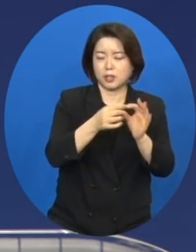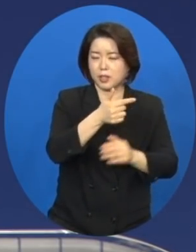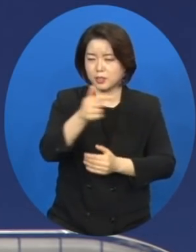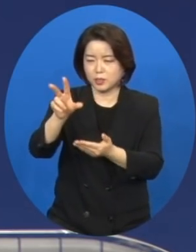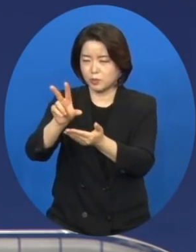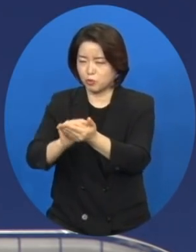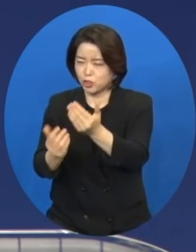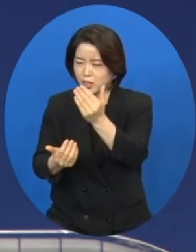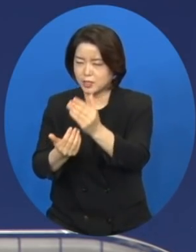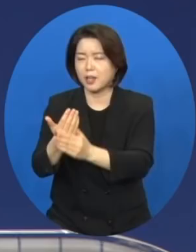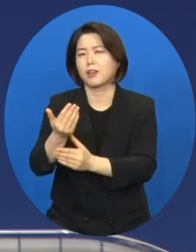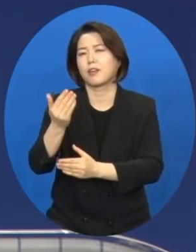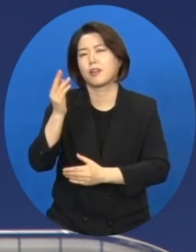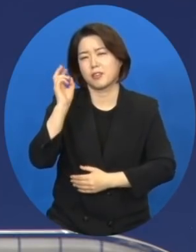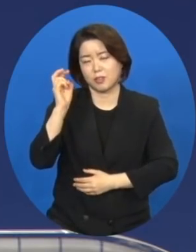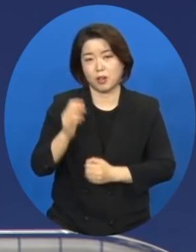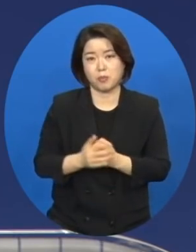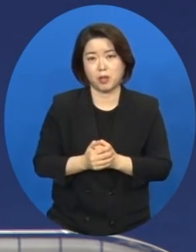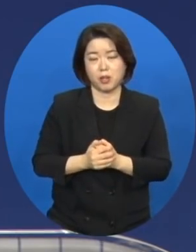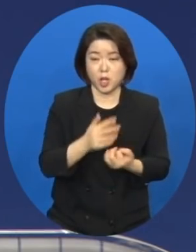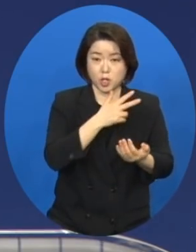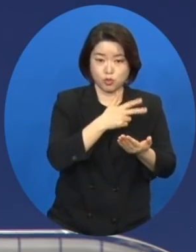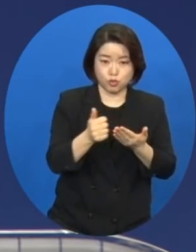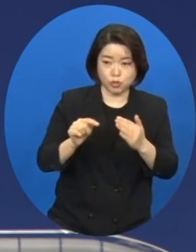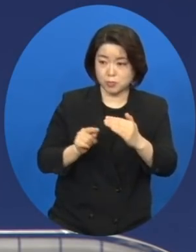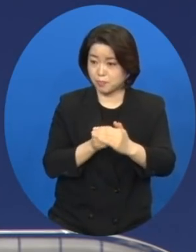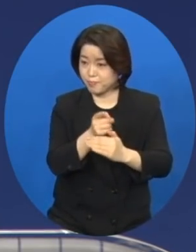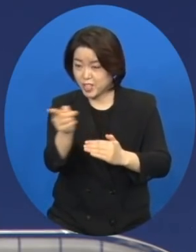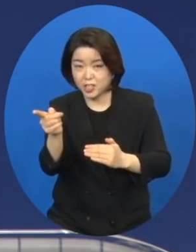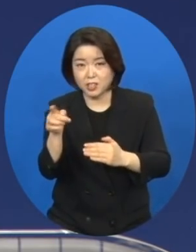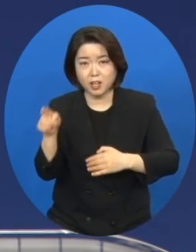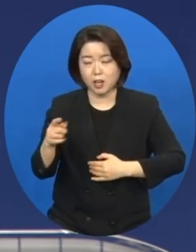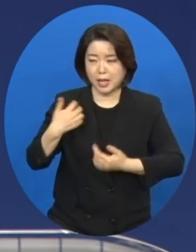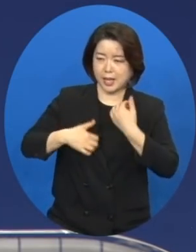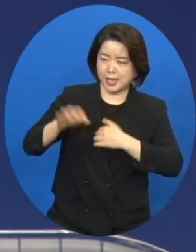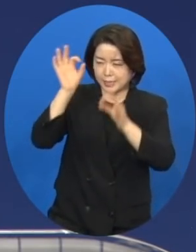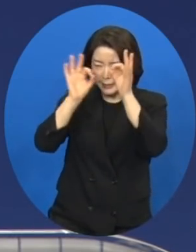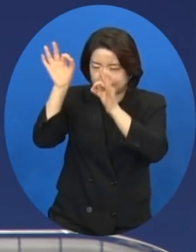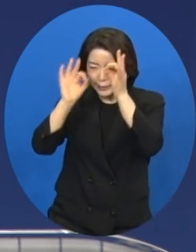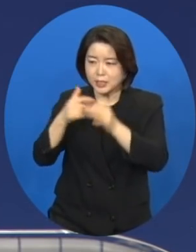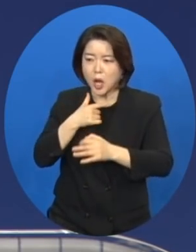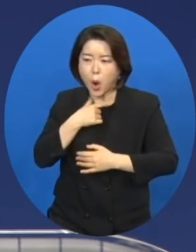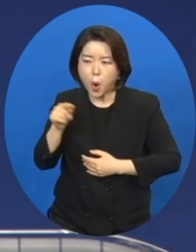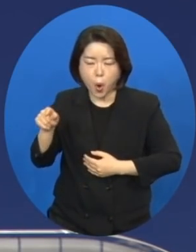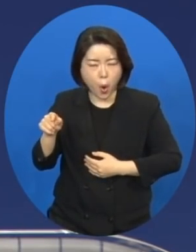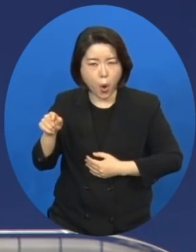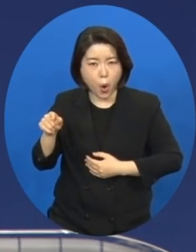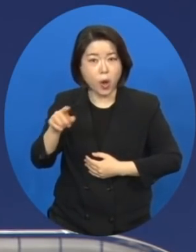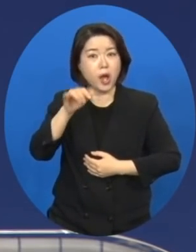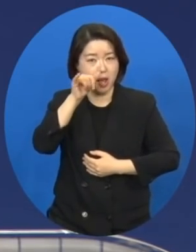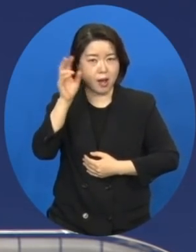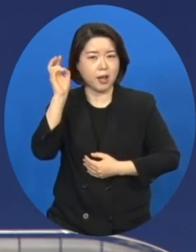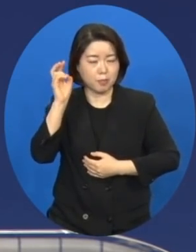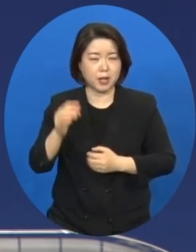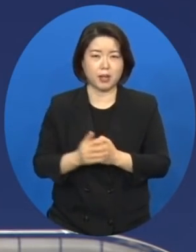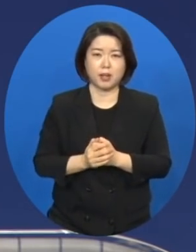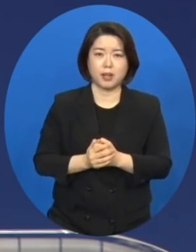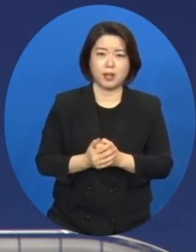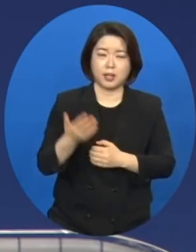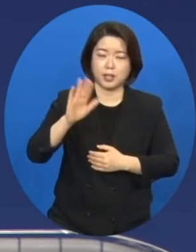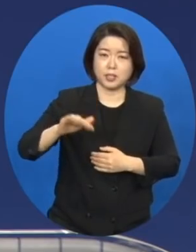건지도 모릅니다. 주님이 아니라 엉뚱한 곳에서 기쁨을 찾으려고 했는지도 모릅니다. 그러나 우리의 공허와